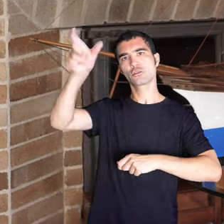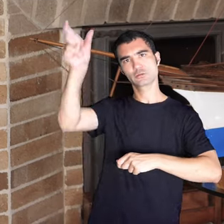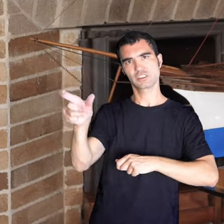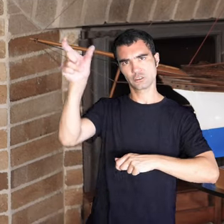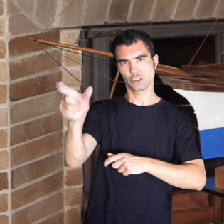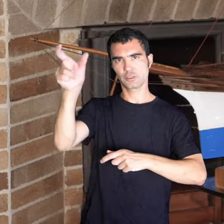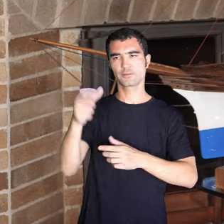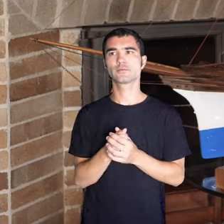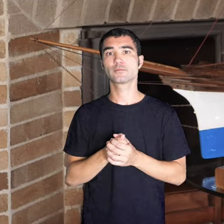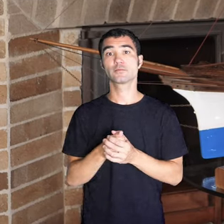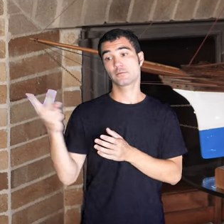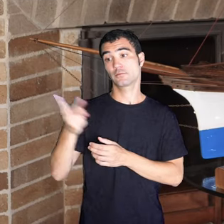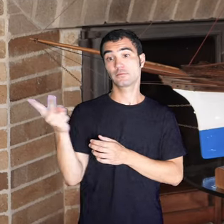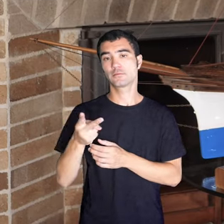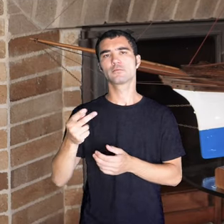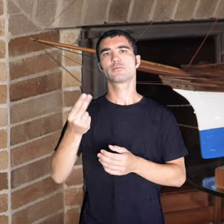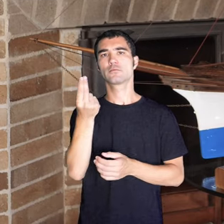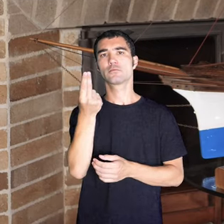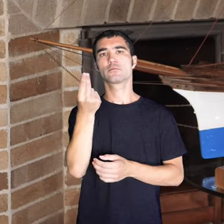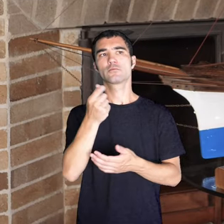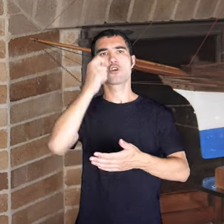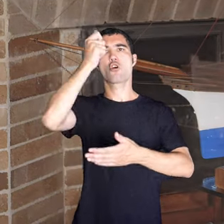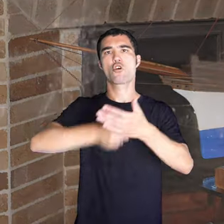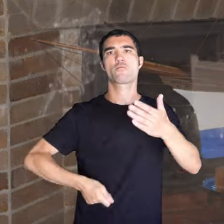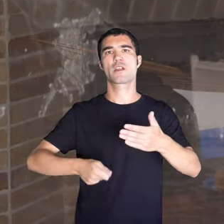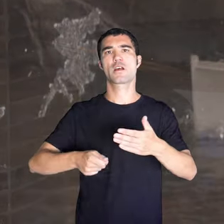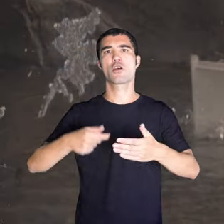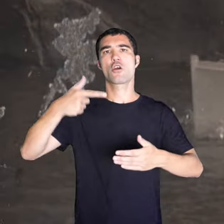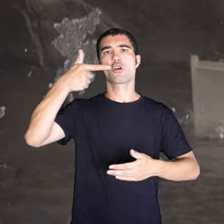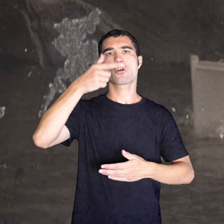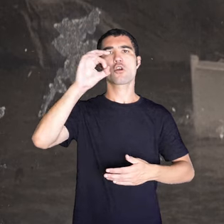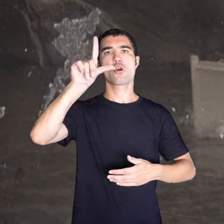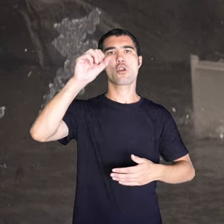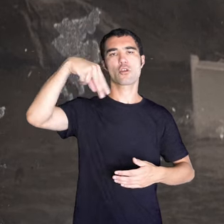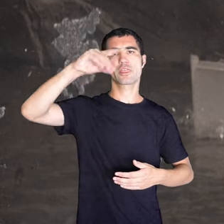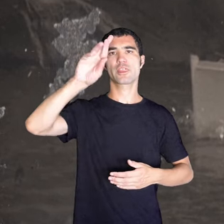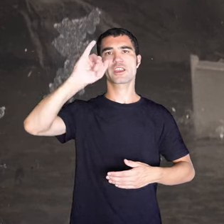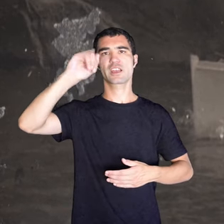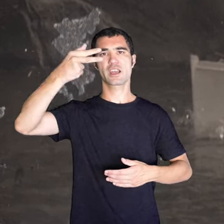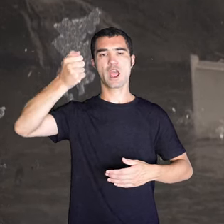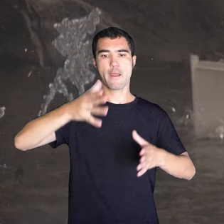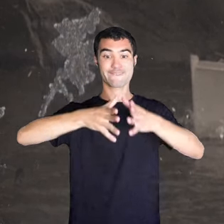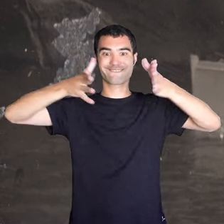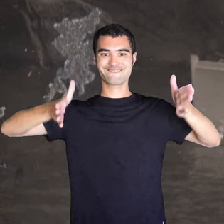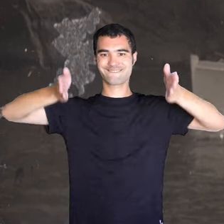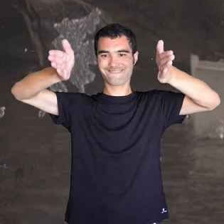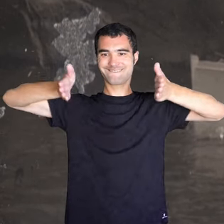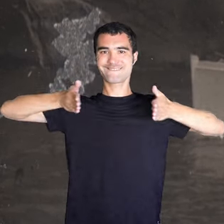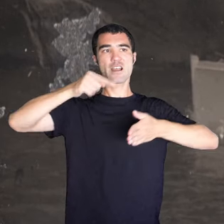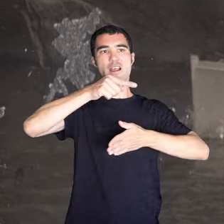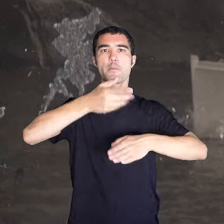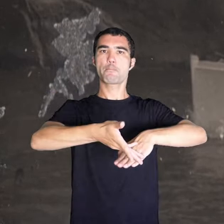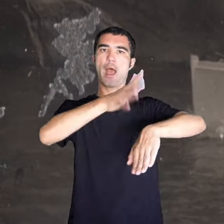persona, va comprar una golondrina que varen dur des de Palma.